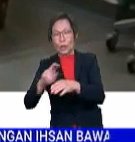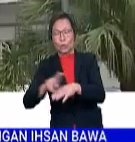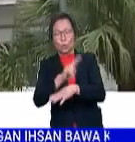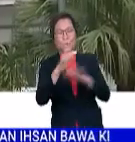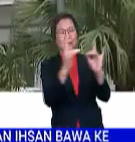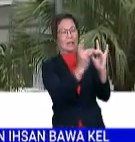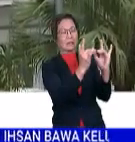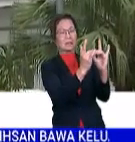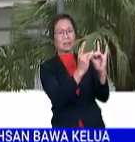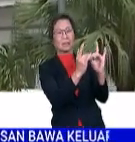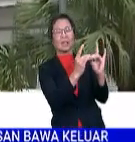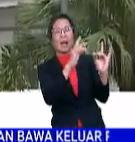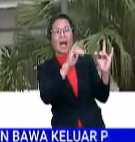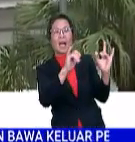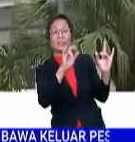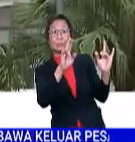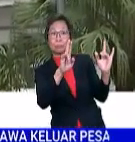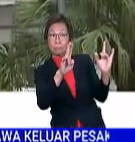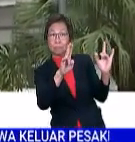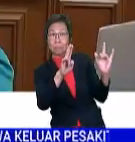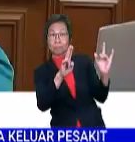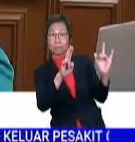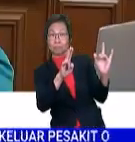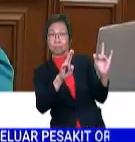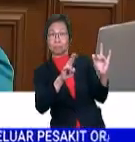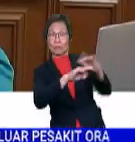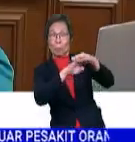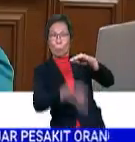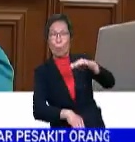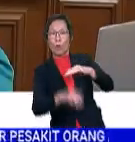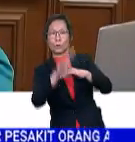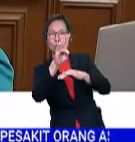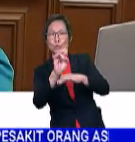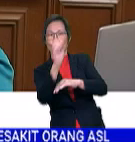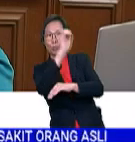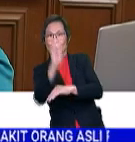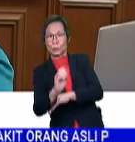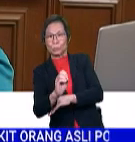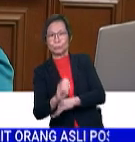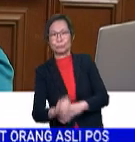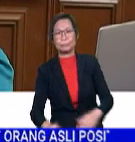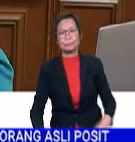penggunaan katil di unit rawatan rapi ICU di bawah 70%.